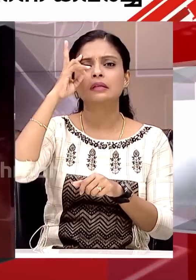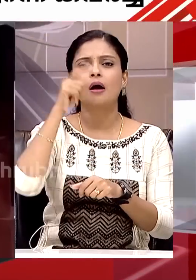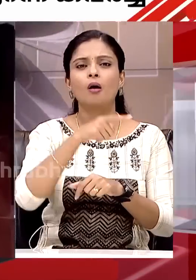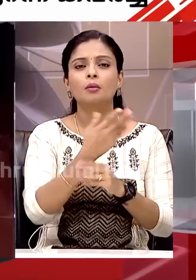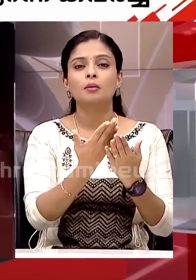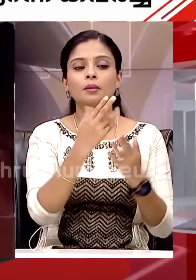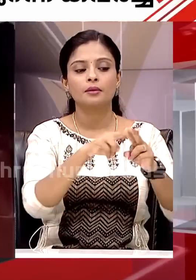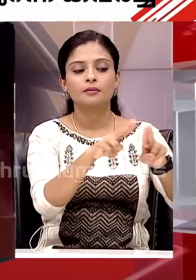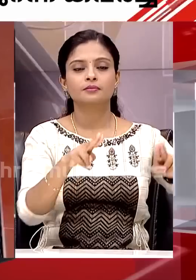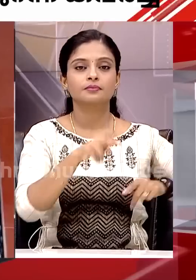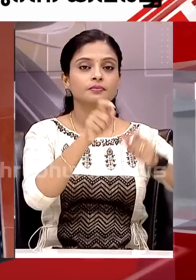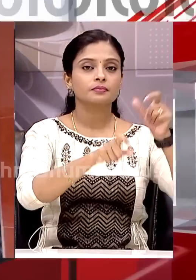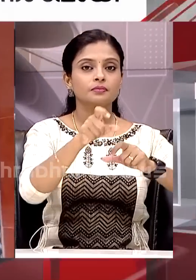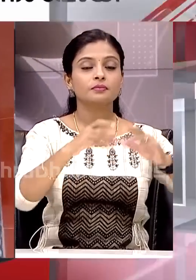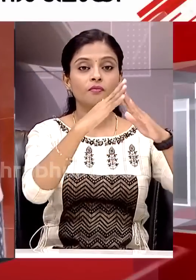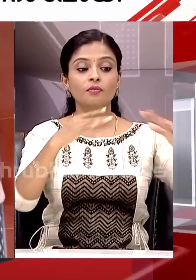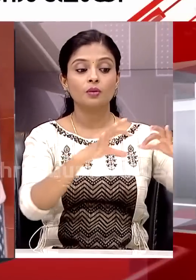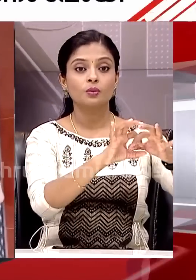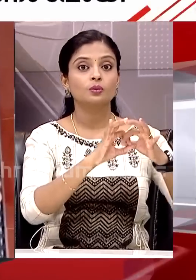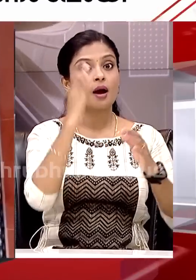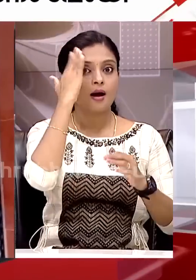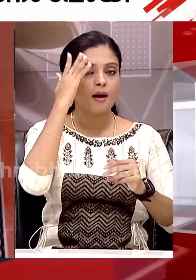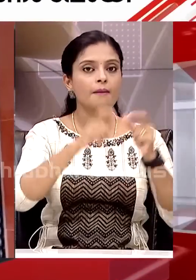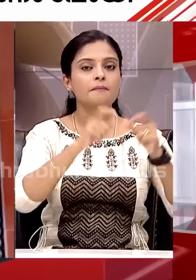നല്ല ബോധ്യമുള്ള ഒരാളാണ് ഈ മോഷണം നടത്താൻ സാധ്യത എന്ന്